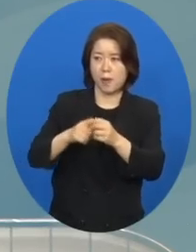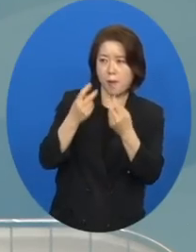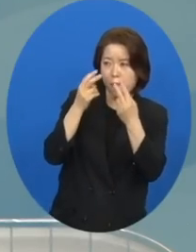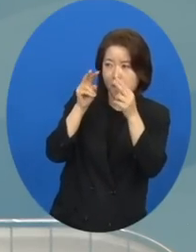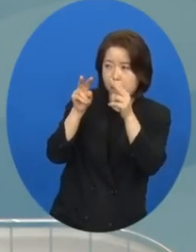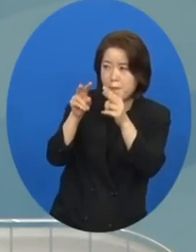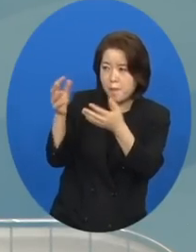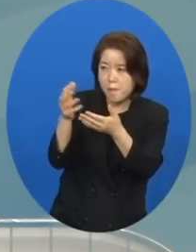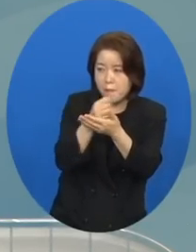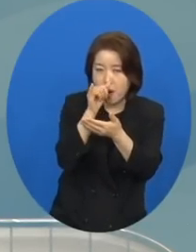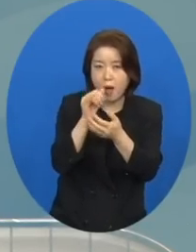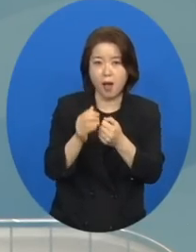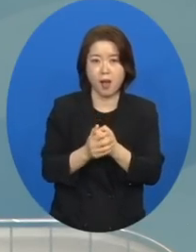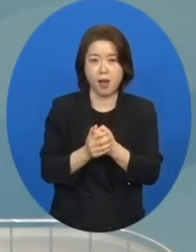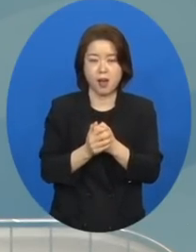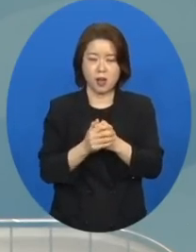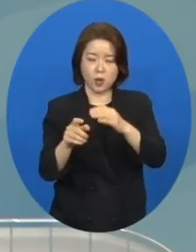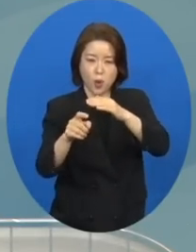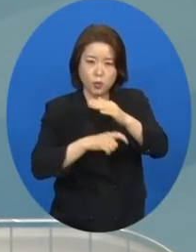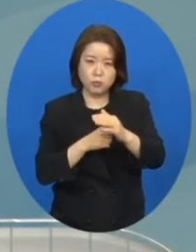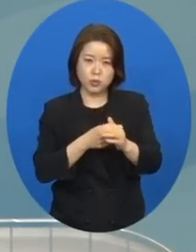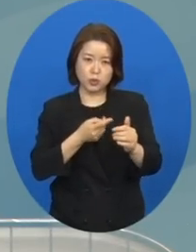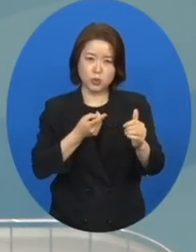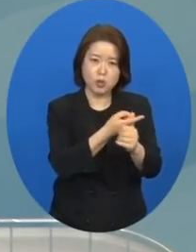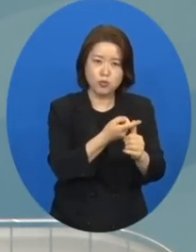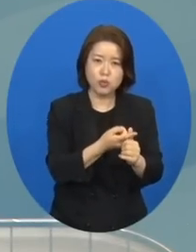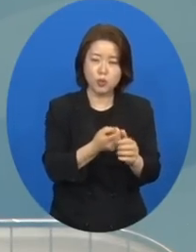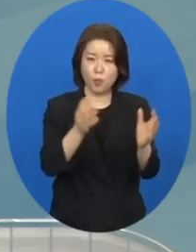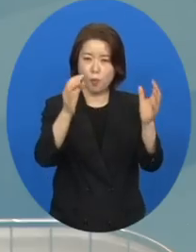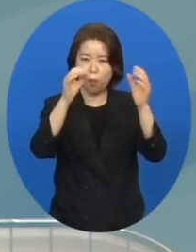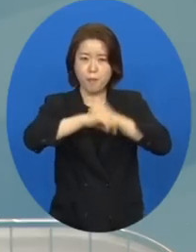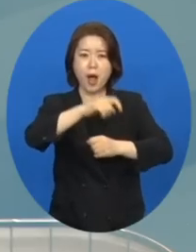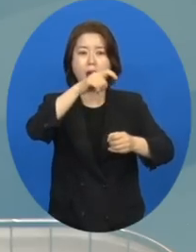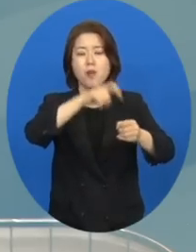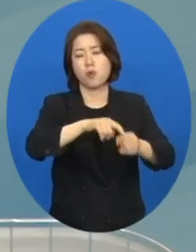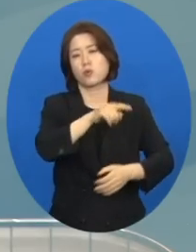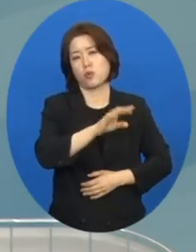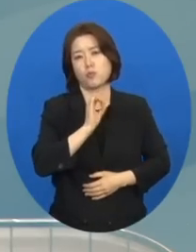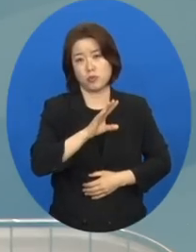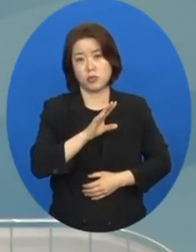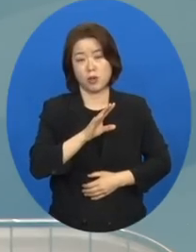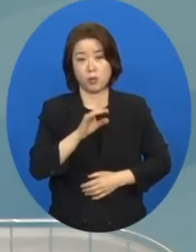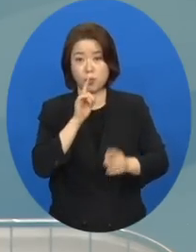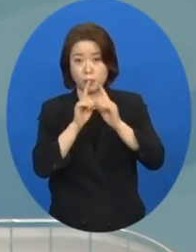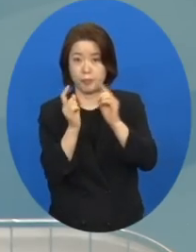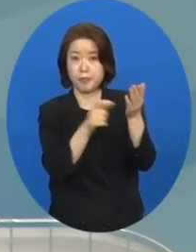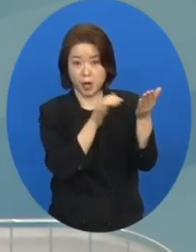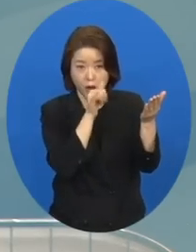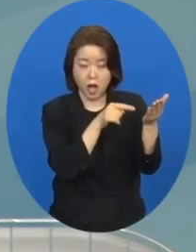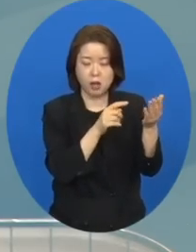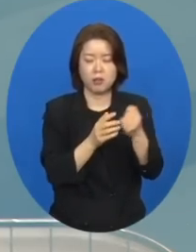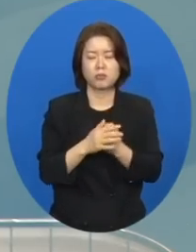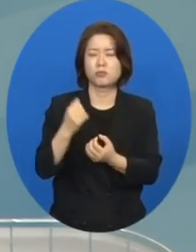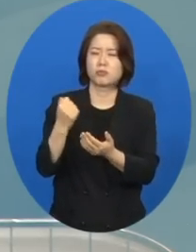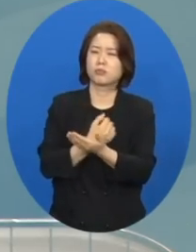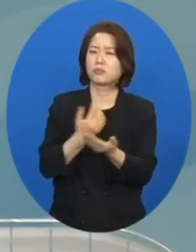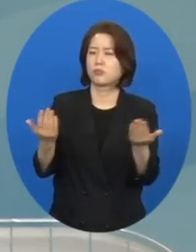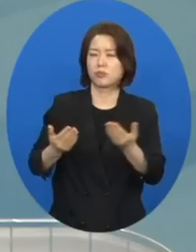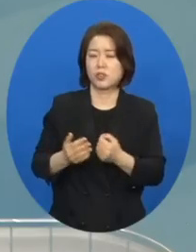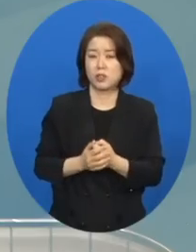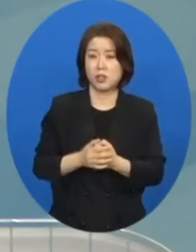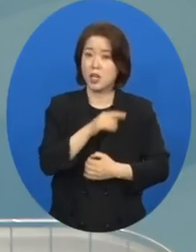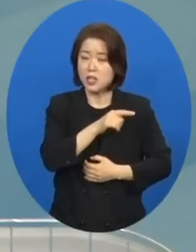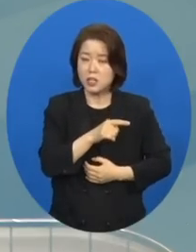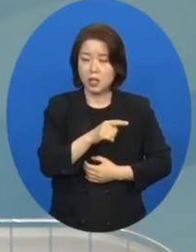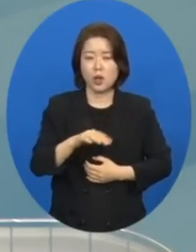하는 것은 다만 훔치고 죽이고 멸망한 것뿐 이라고 말씀을 합니다 너무나 안타까운 일이 우리 가운데